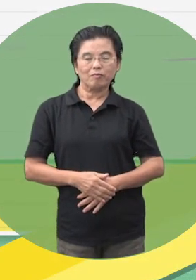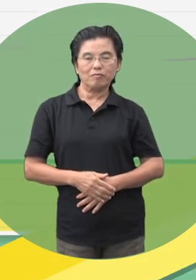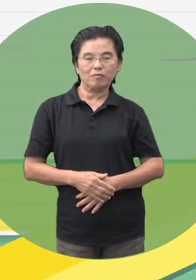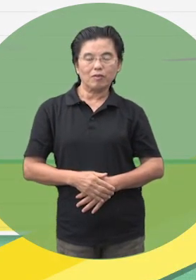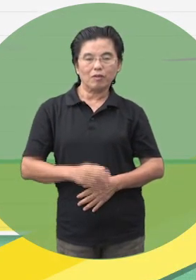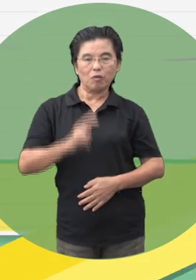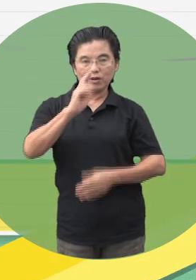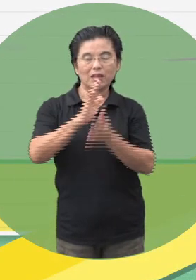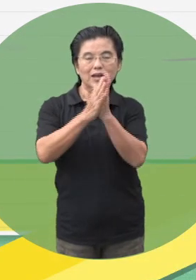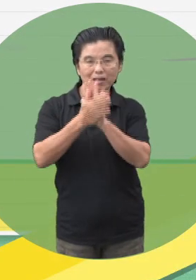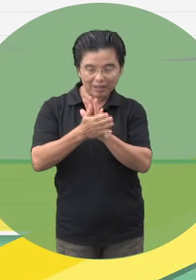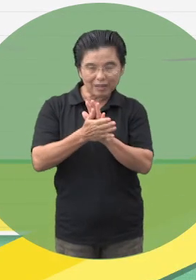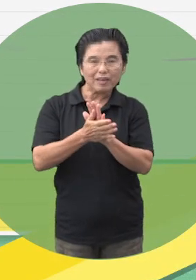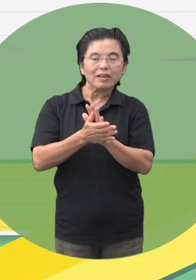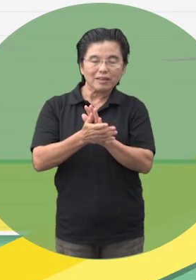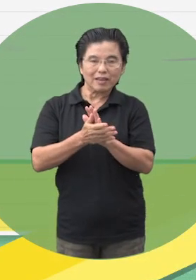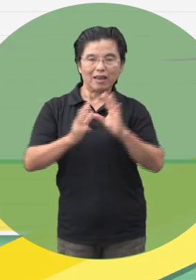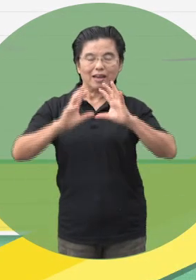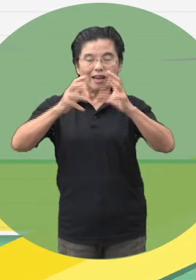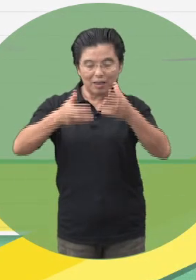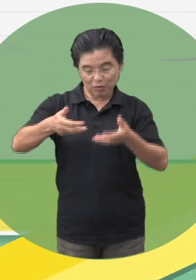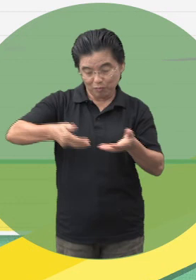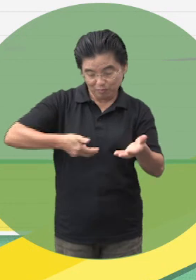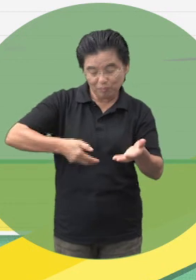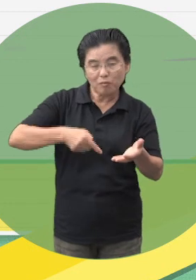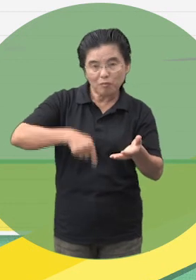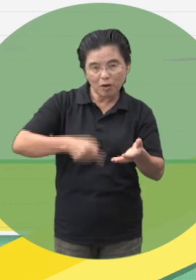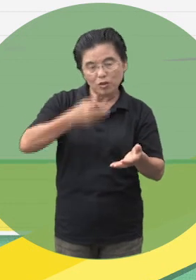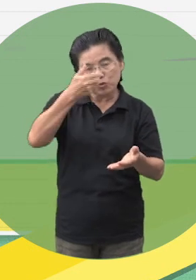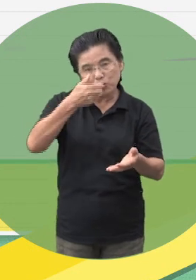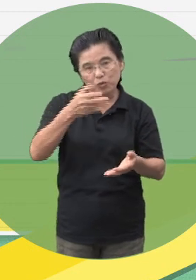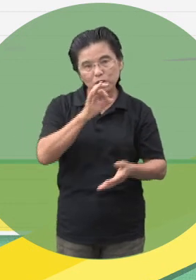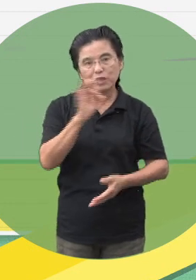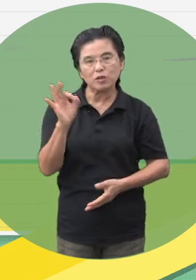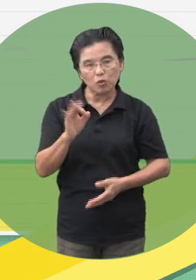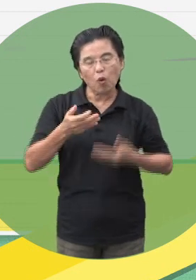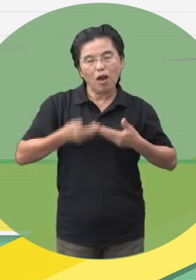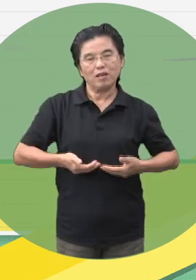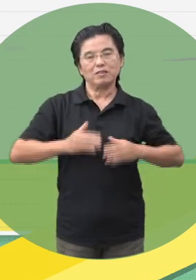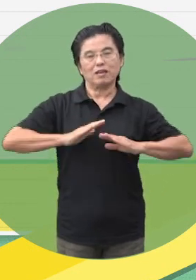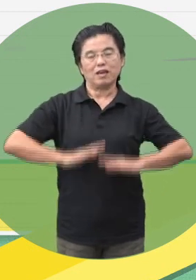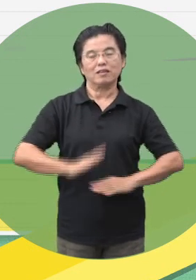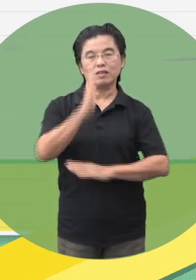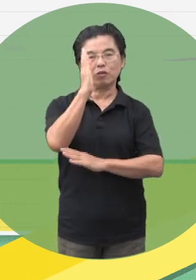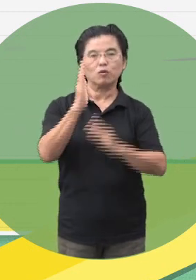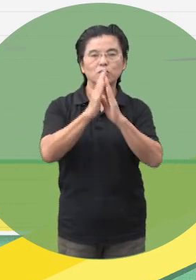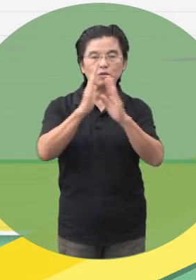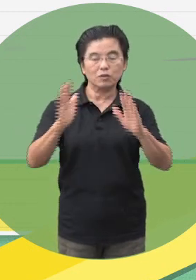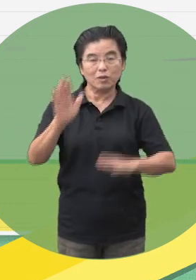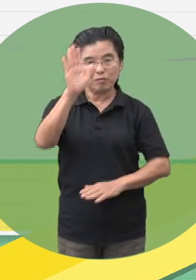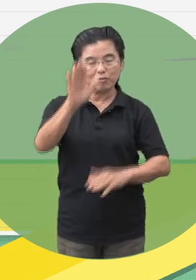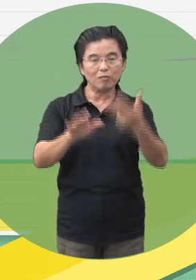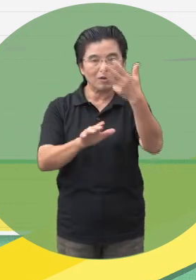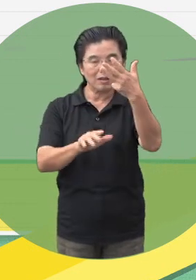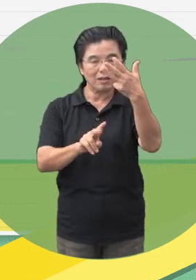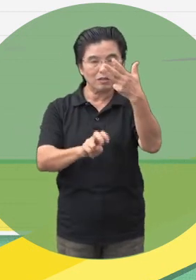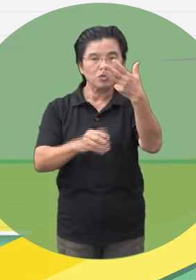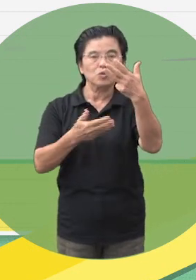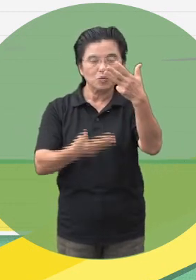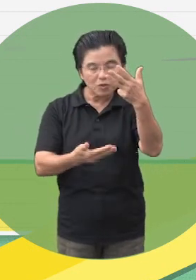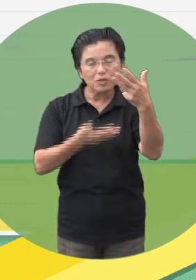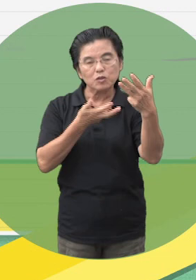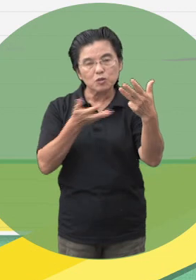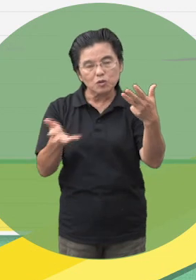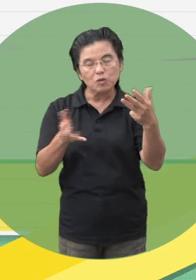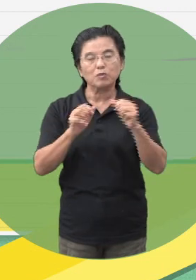県では輸入食品についての安心安全講習会を8月29日水曜日に実施します